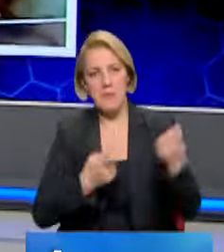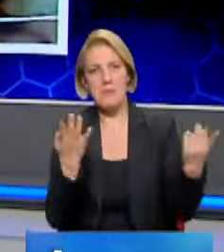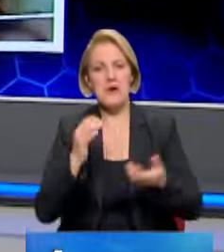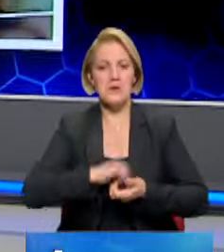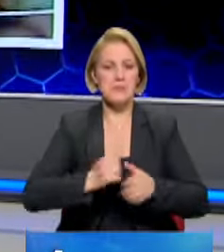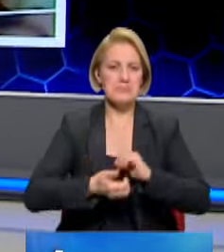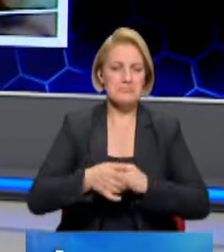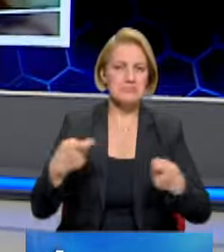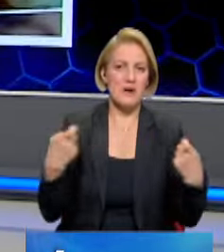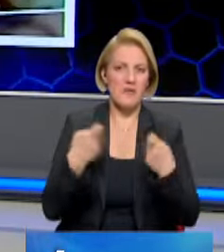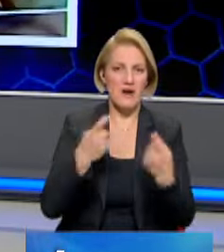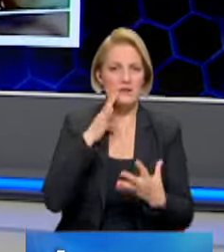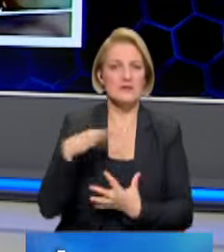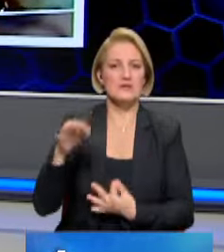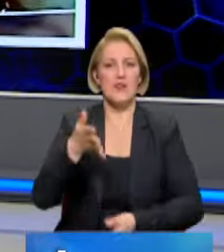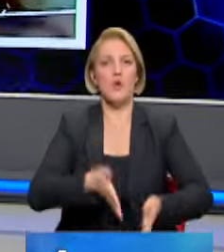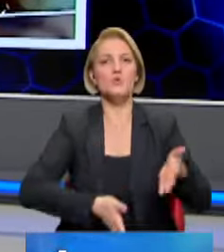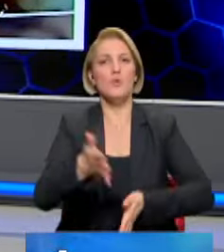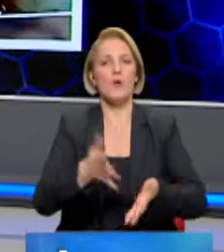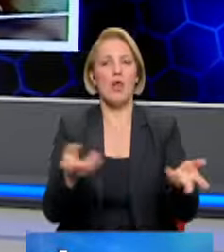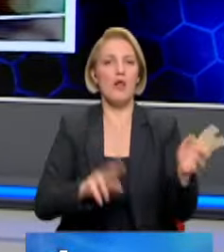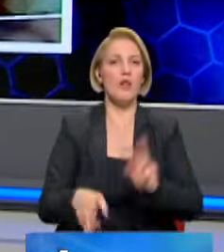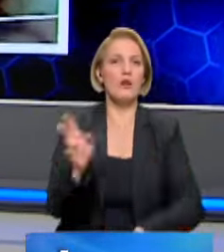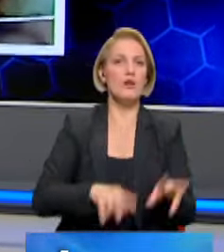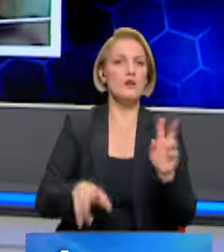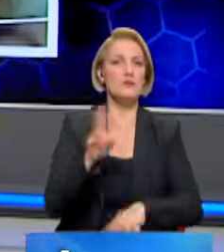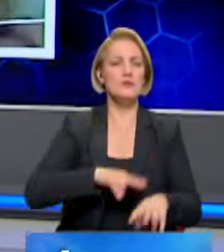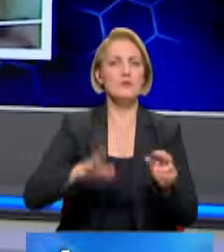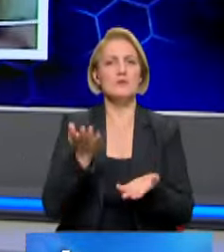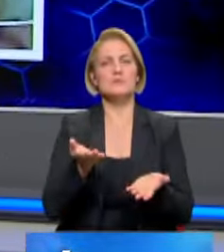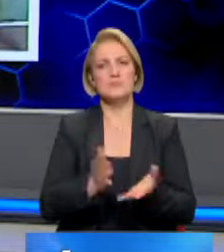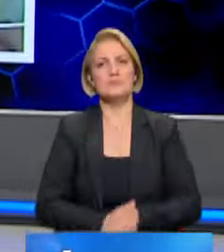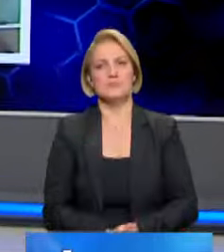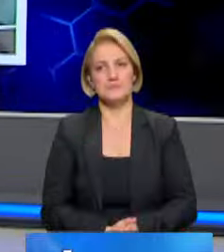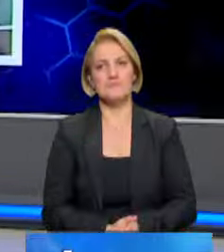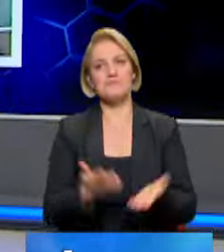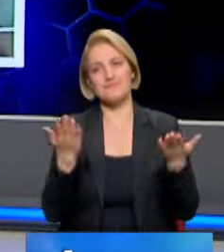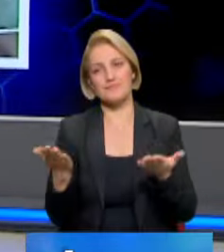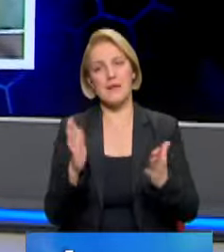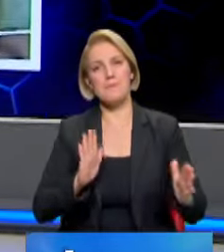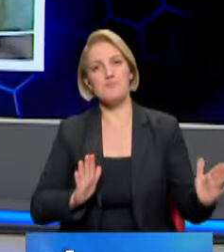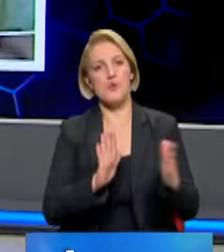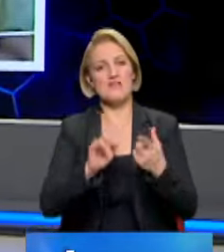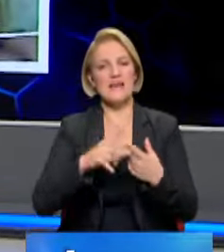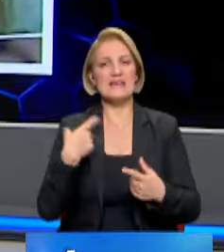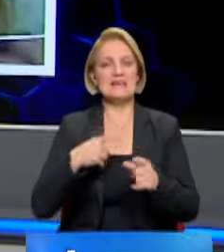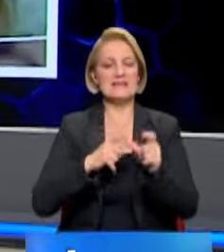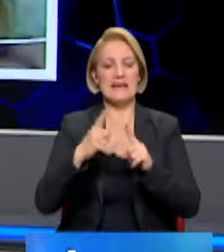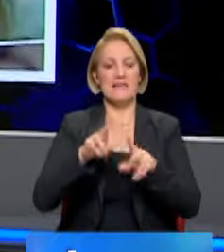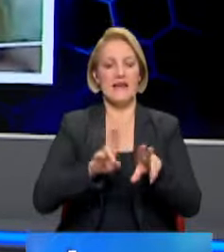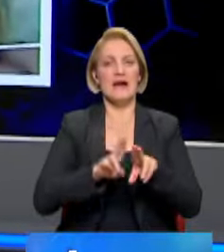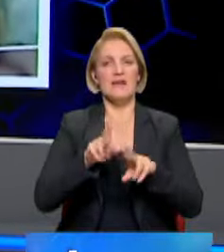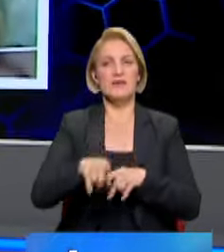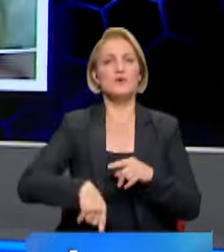çete savaşları, insanlar sokaklarda öldürülüyor, istismara uğruyor. Ve muhalefet ve sivil toplum kuruluşlarının